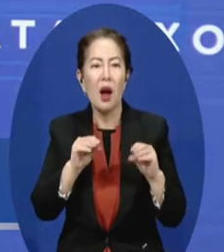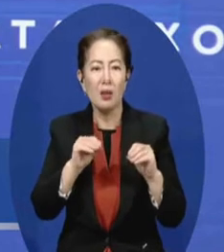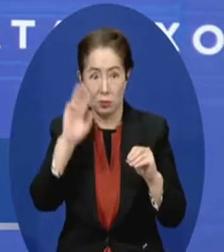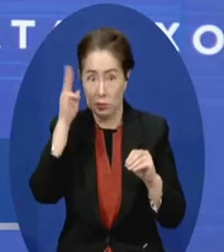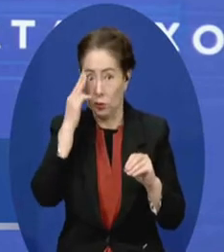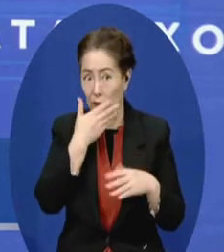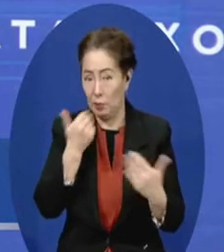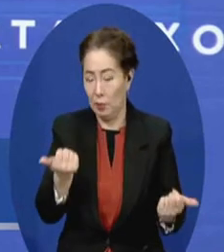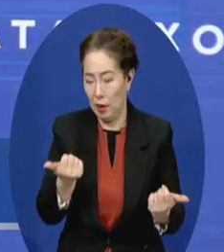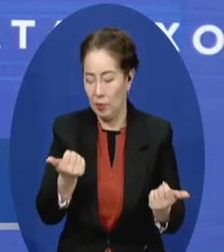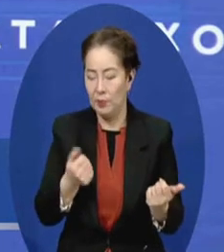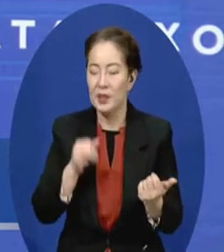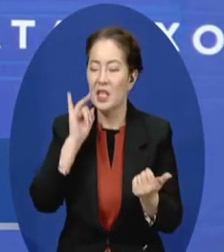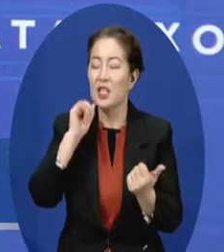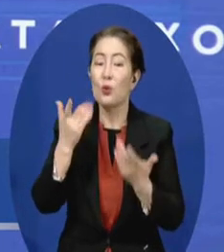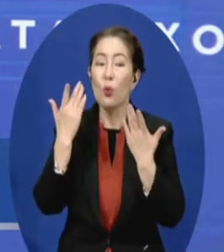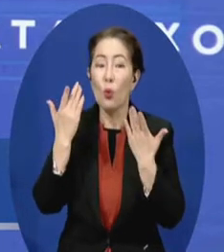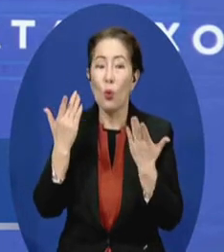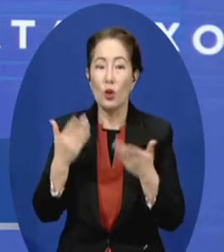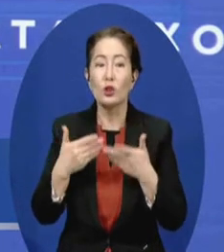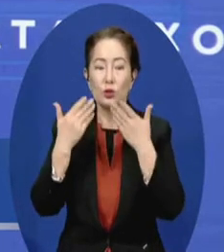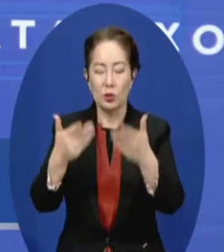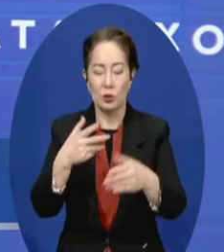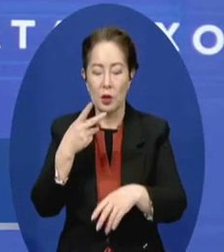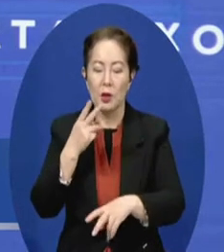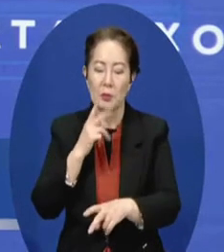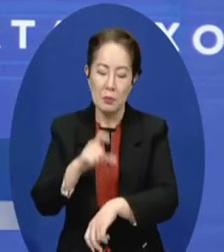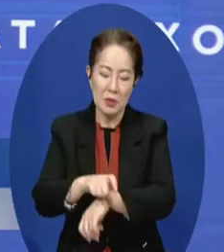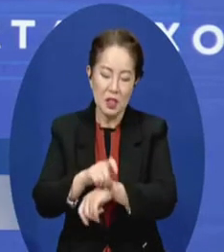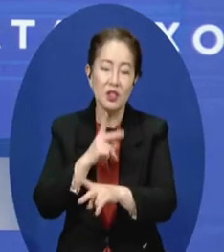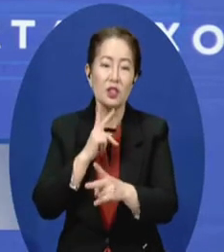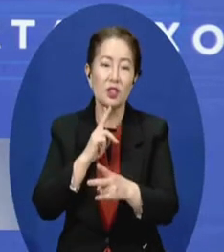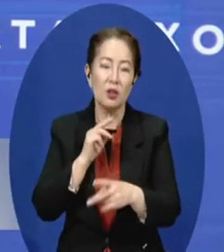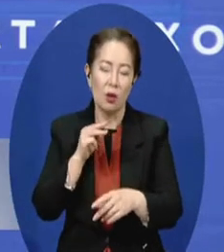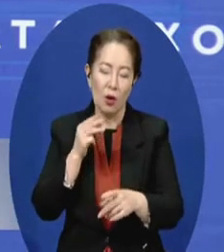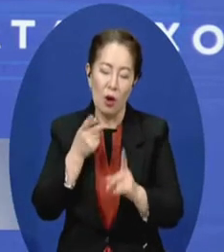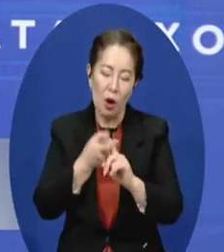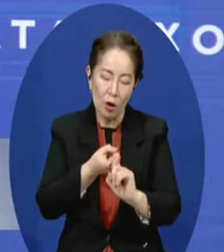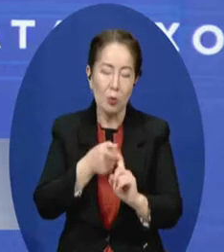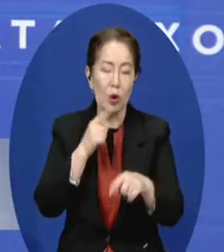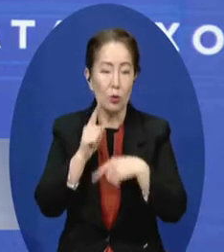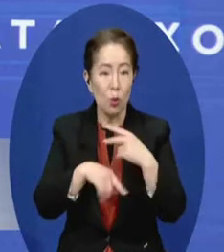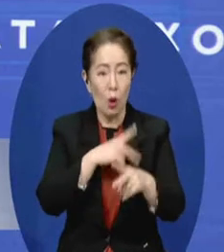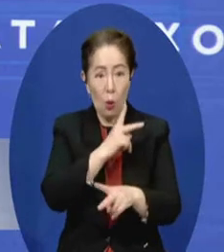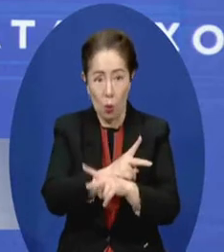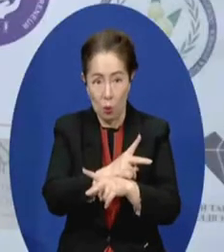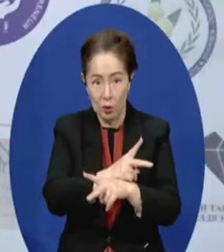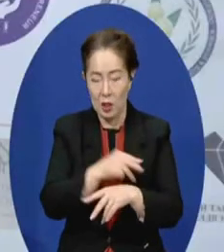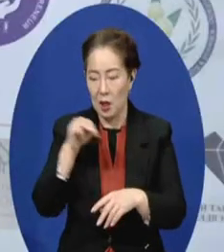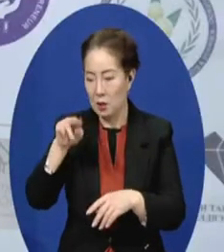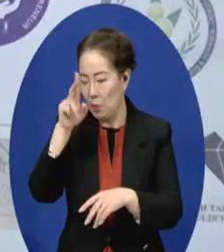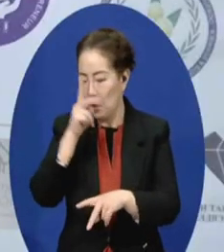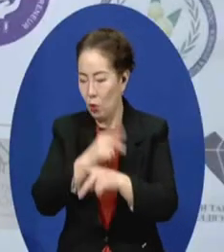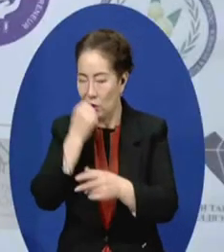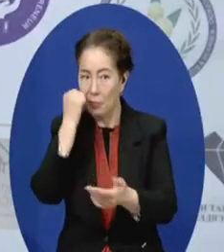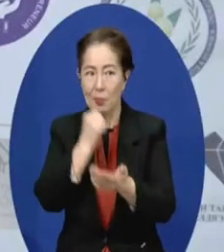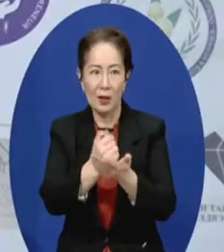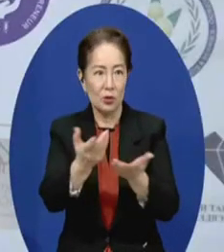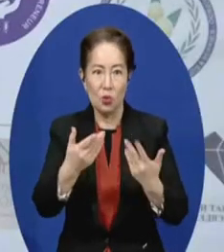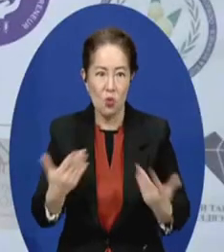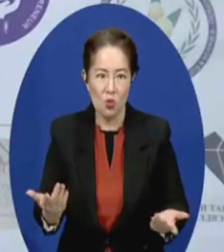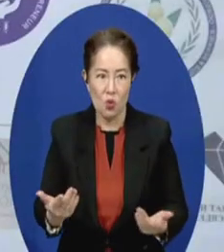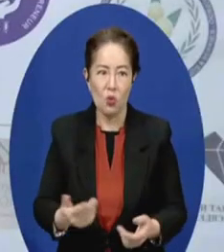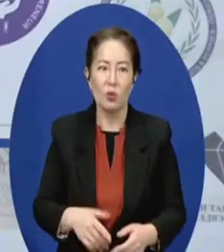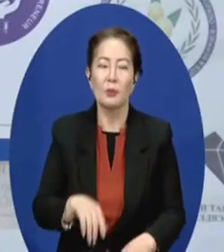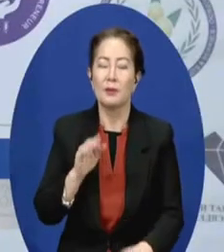Одоо болтол их хурлд өргөн барьсан мэргэжлийн холбоодын тухай хууль, төрийн бус байгуулгын тухай хууль нь батлагдаж гараагүй байна. Манай зөвшөөрөл